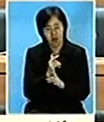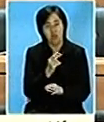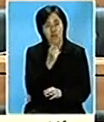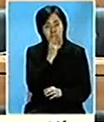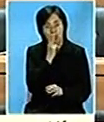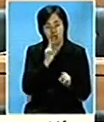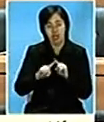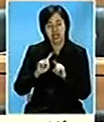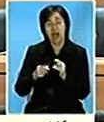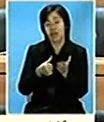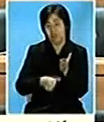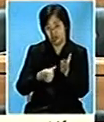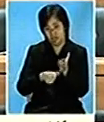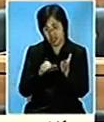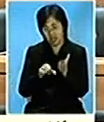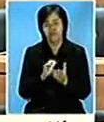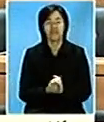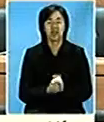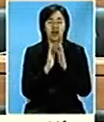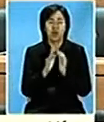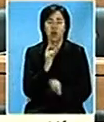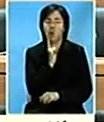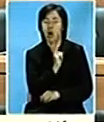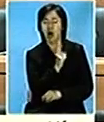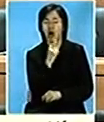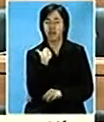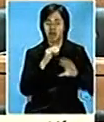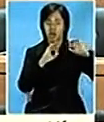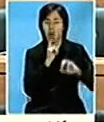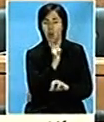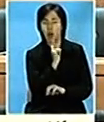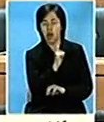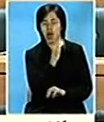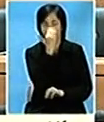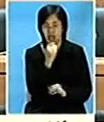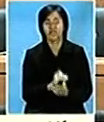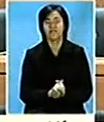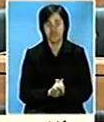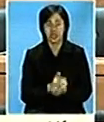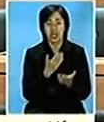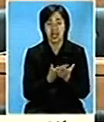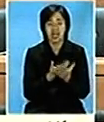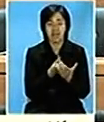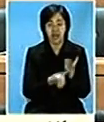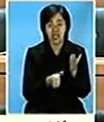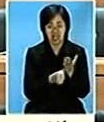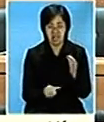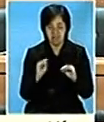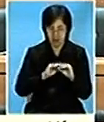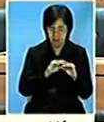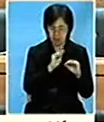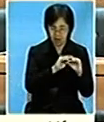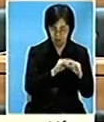การกล่าวโจมตีว่าเอาไปโปะเอาไปใช้เพราะรัฐหาเงินมา